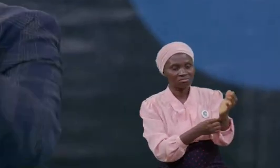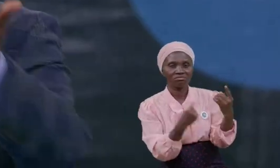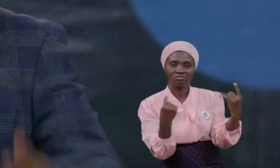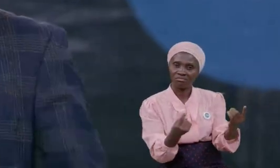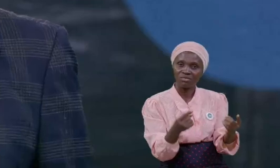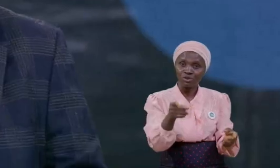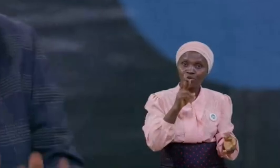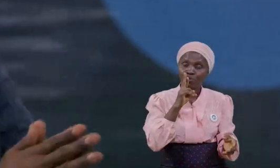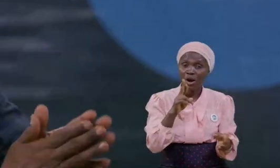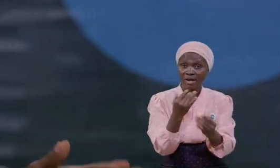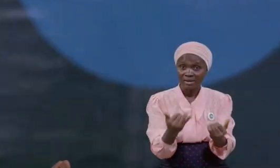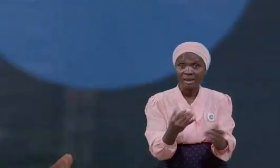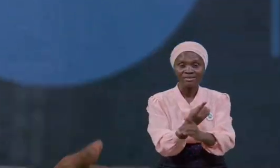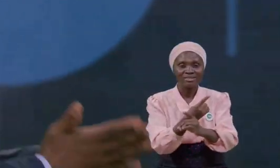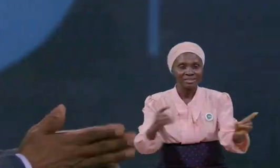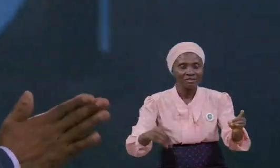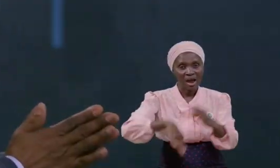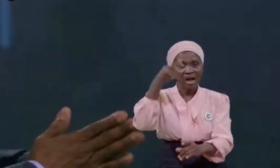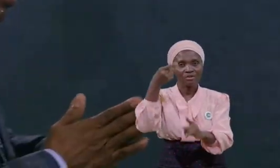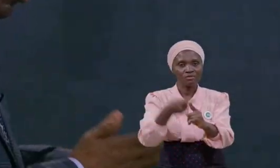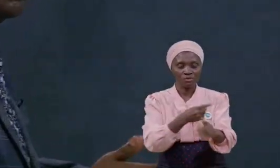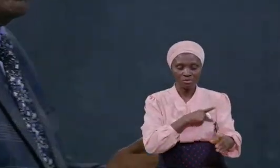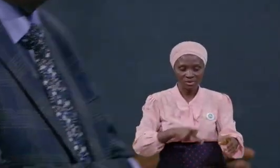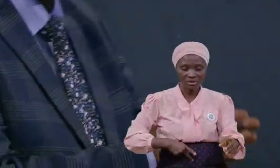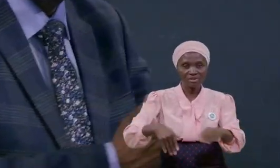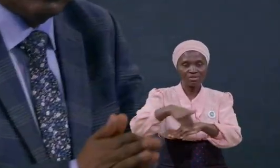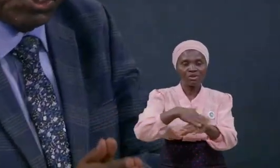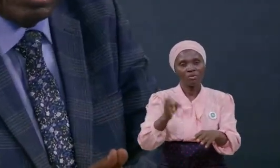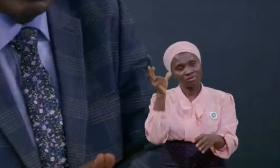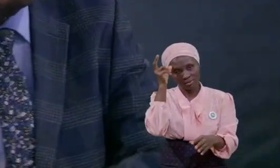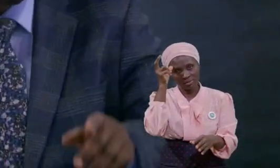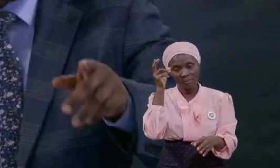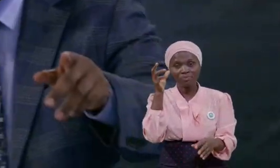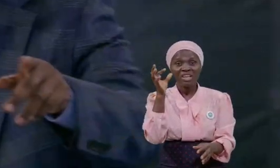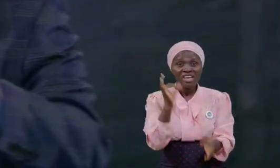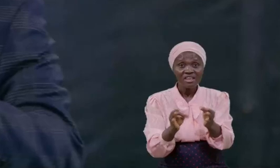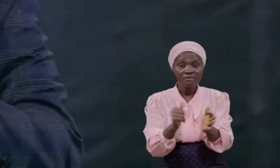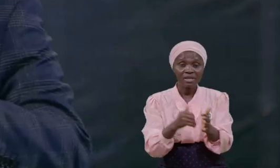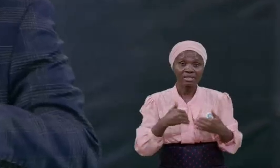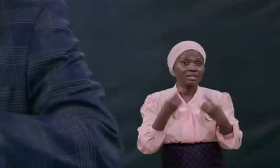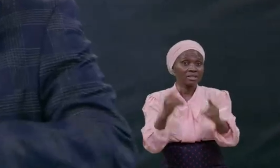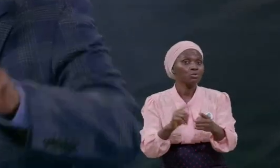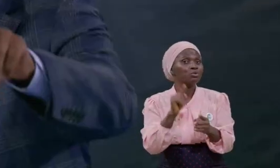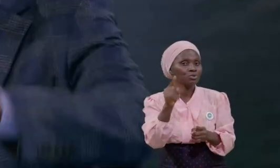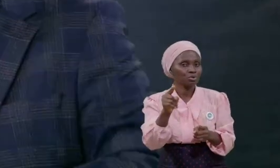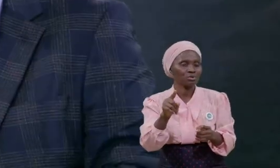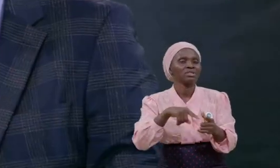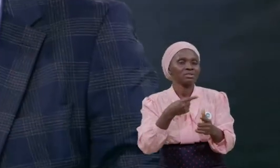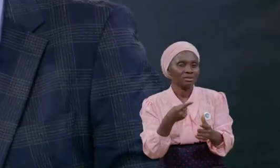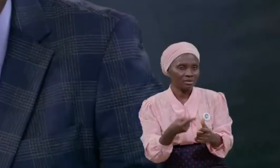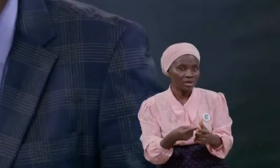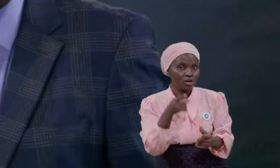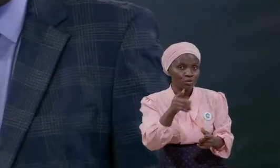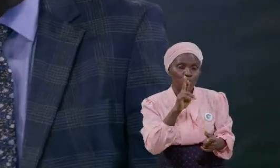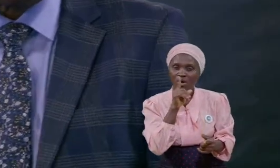Satan. Si cela t'est arrivé, ça c'est le vrai chrétien. Et il dit, à part de